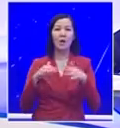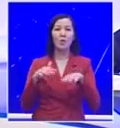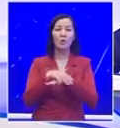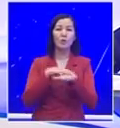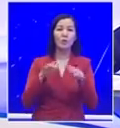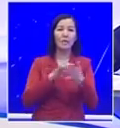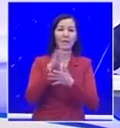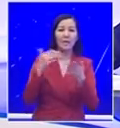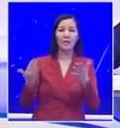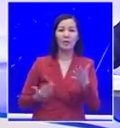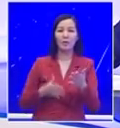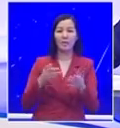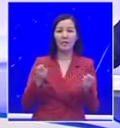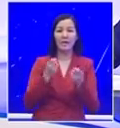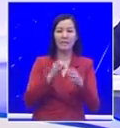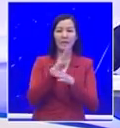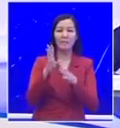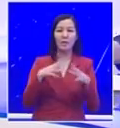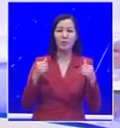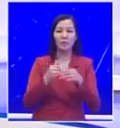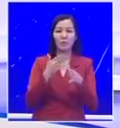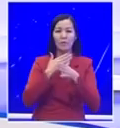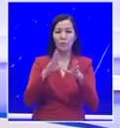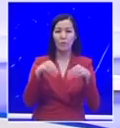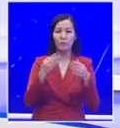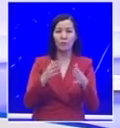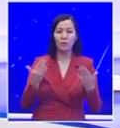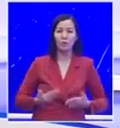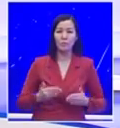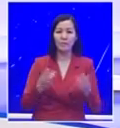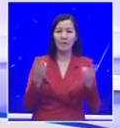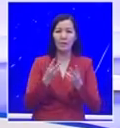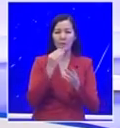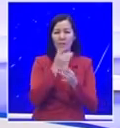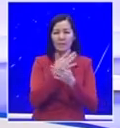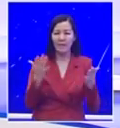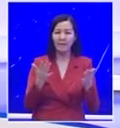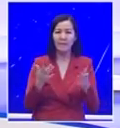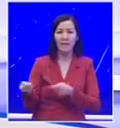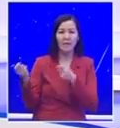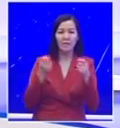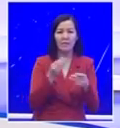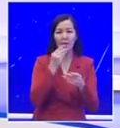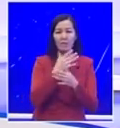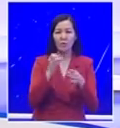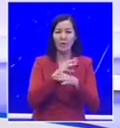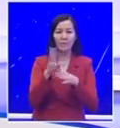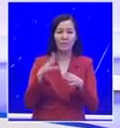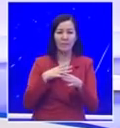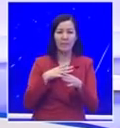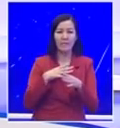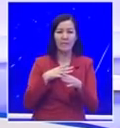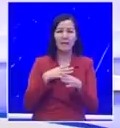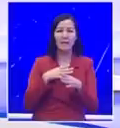Ауыл тұрғындары қалада тұратын аз қамтылған отбасыларға көмек көрсетті. Тұрмыстық қажетті заттарын жеткізіп беріп, азық түлікпен қамтамасыз